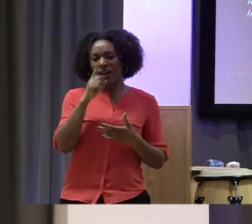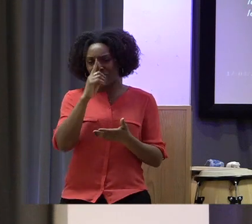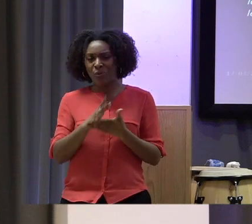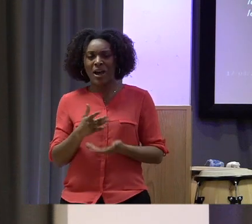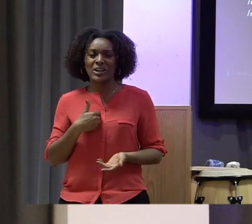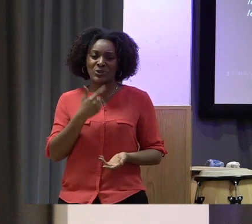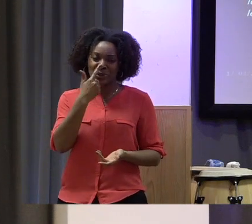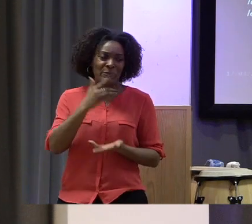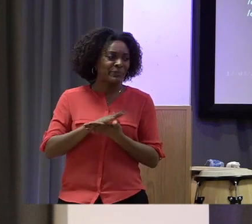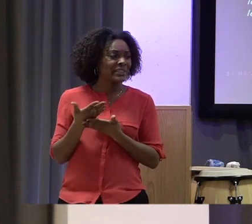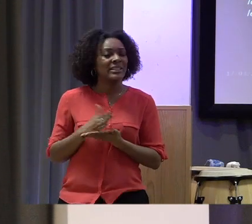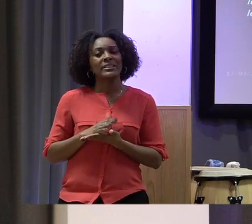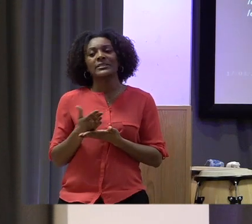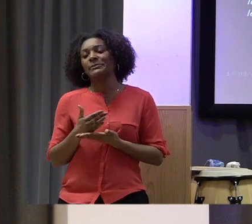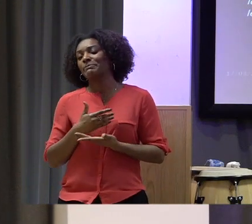foi.